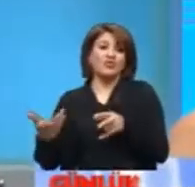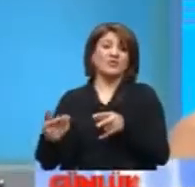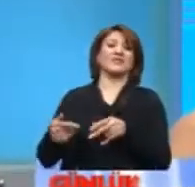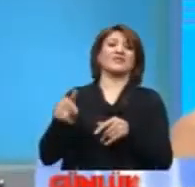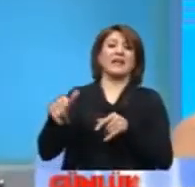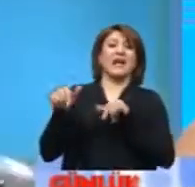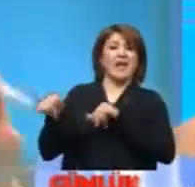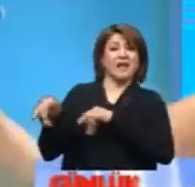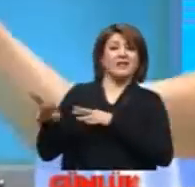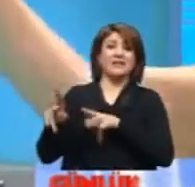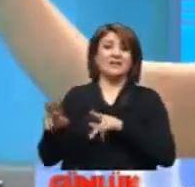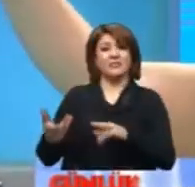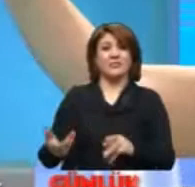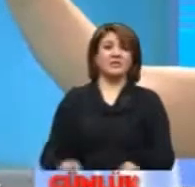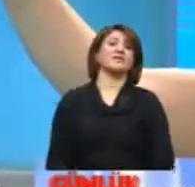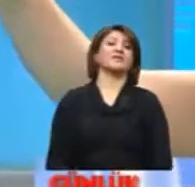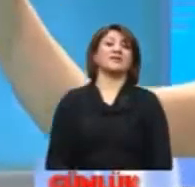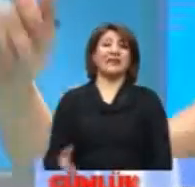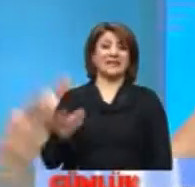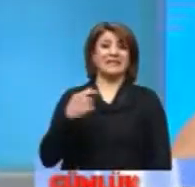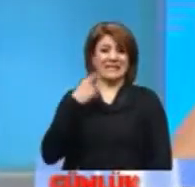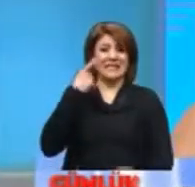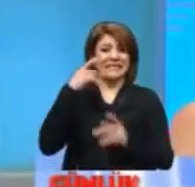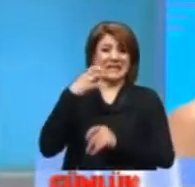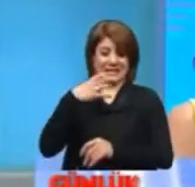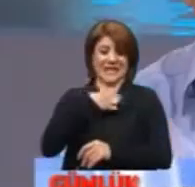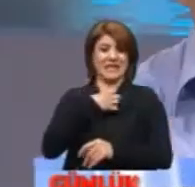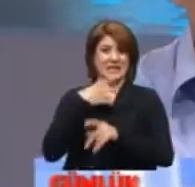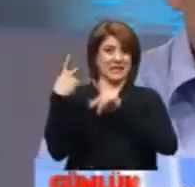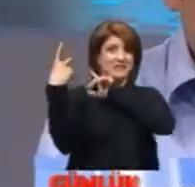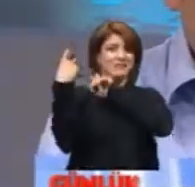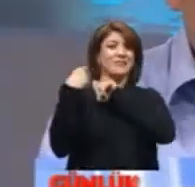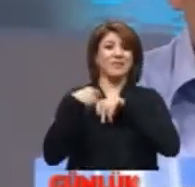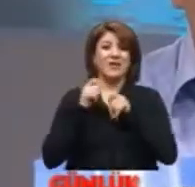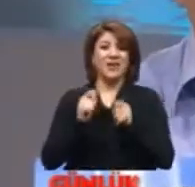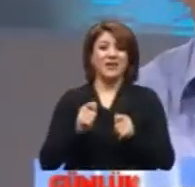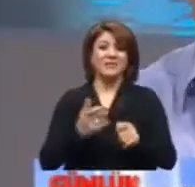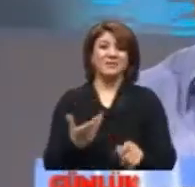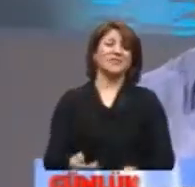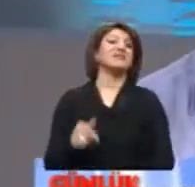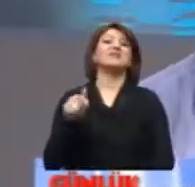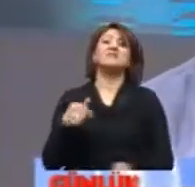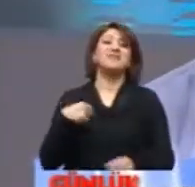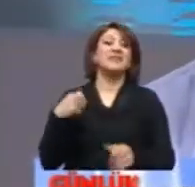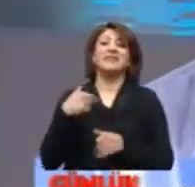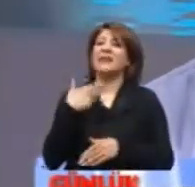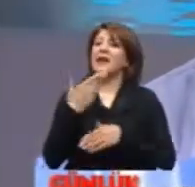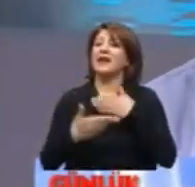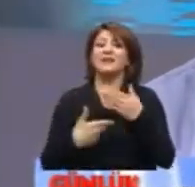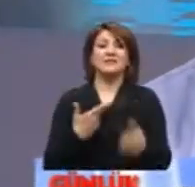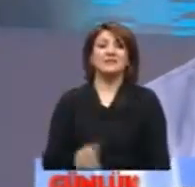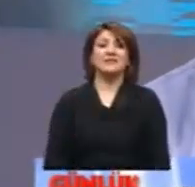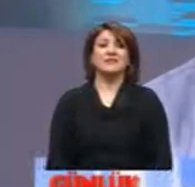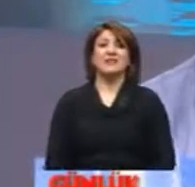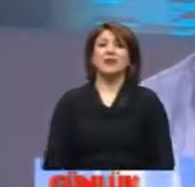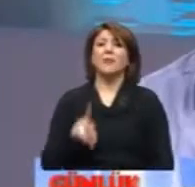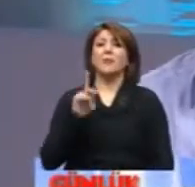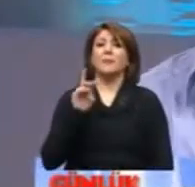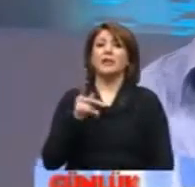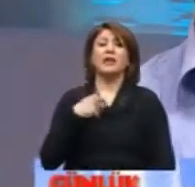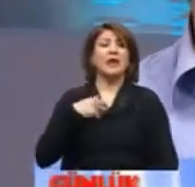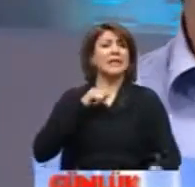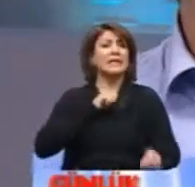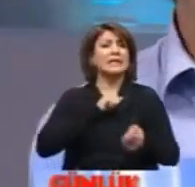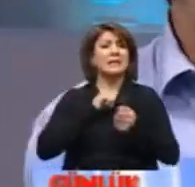profil. Benimkini de gördün yani. Kendin mi çektin sen de? Aa, onu yapmadım. Harika. Ne geliyor şimdi, ne anlatacaksın? Şimdi yıkanmayan bir